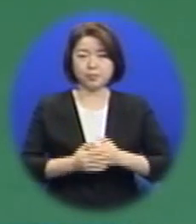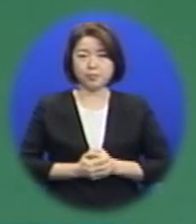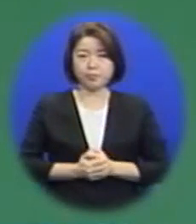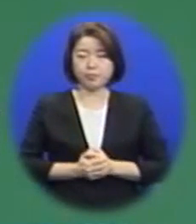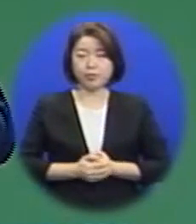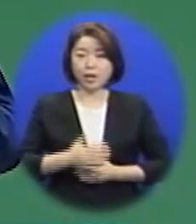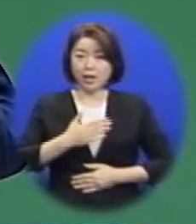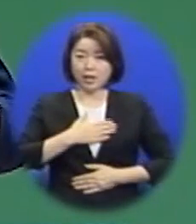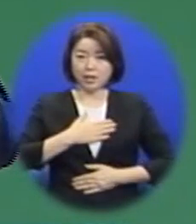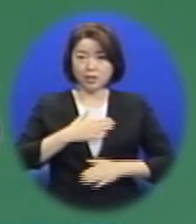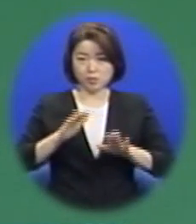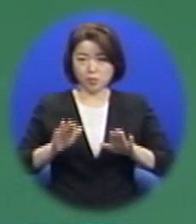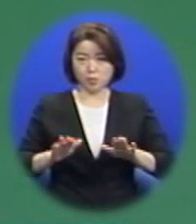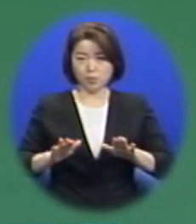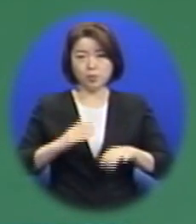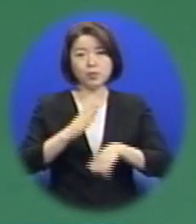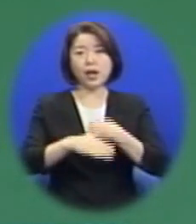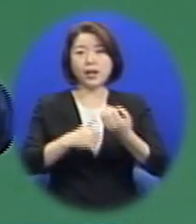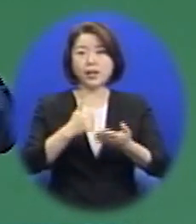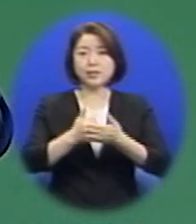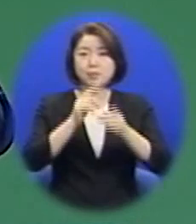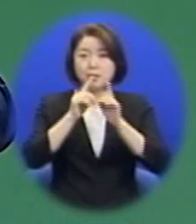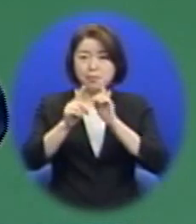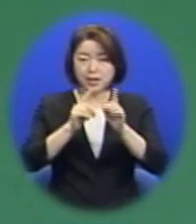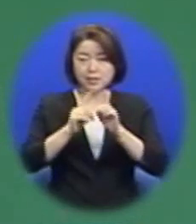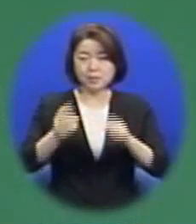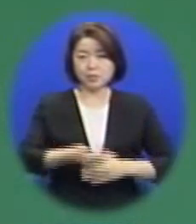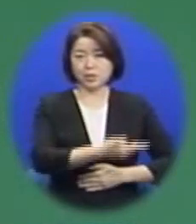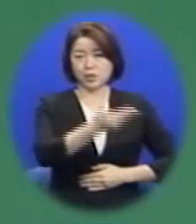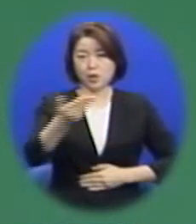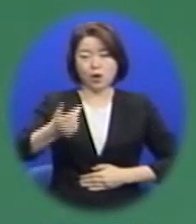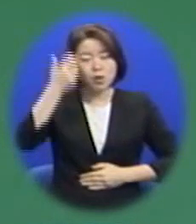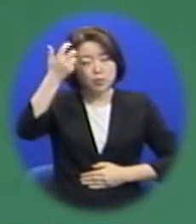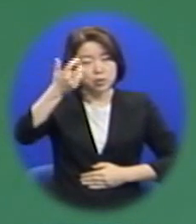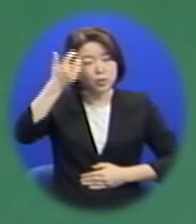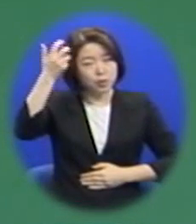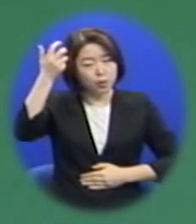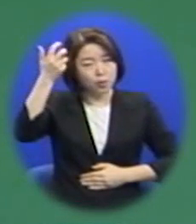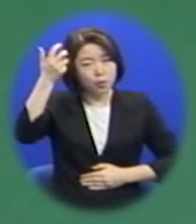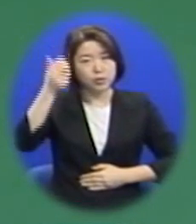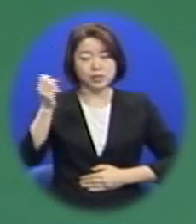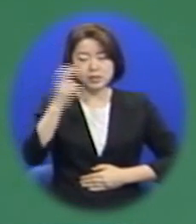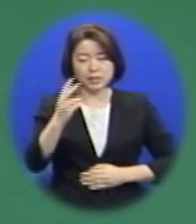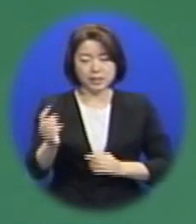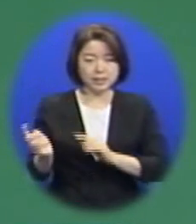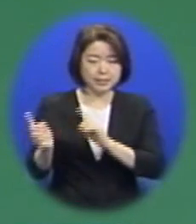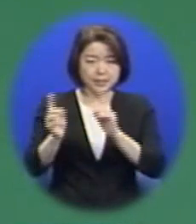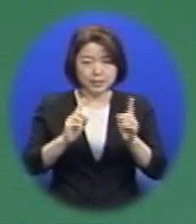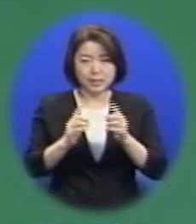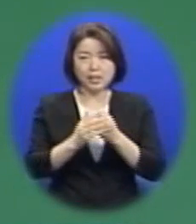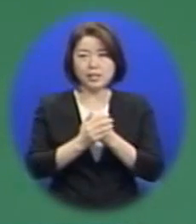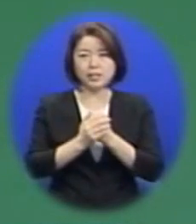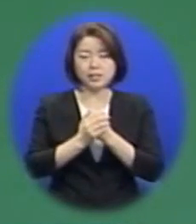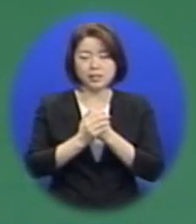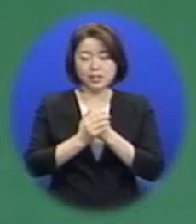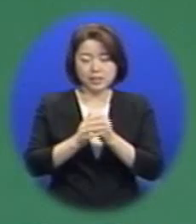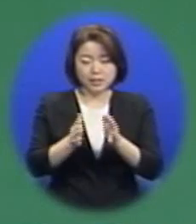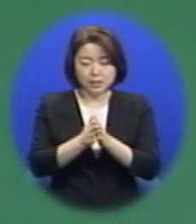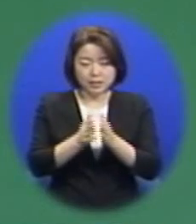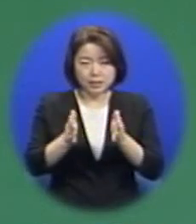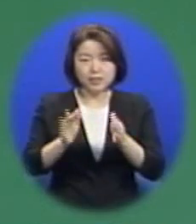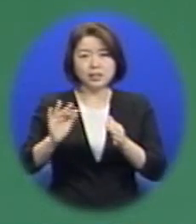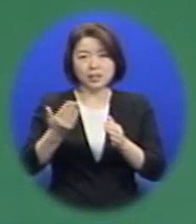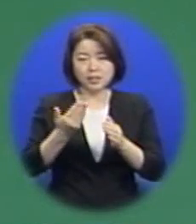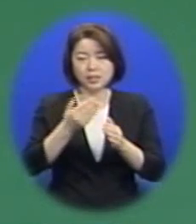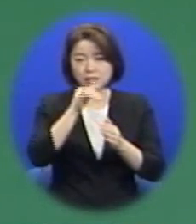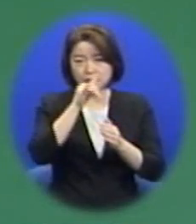저는 오늘 하나님의 말씀이 여러분들의 영혼을 소생시키는 역사가 있게 되기를 축복합니다.